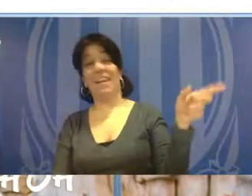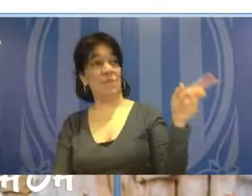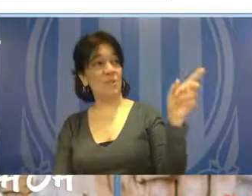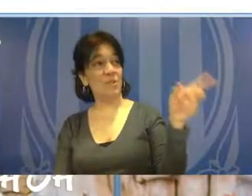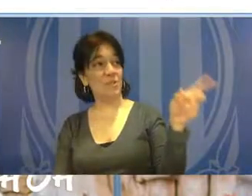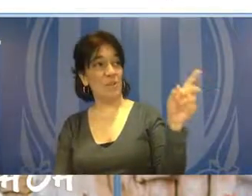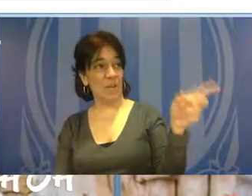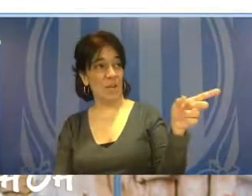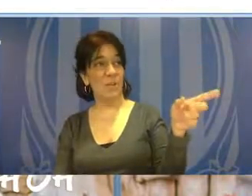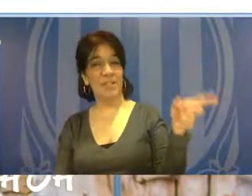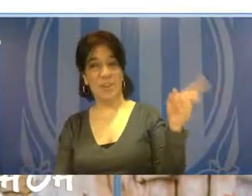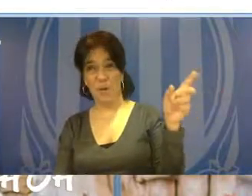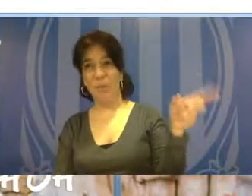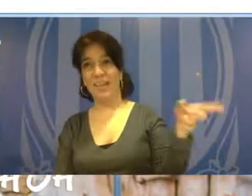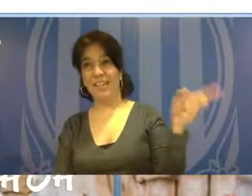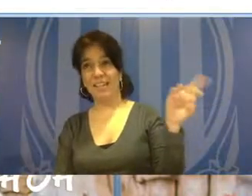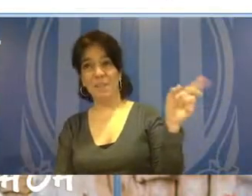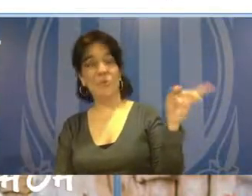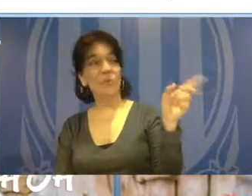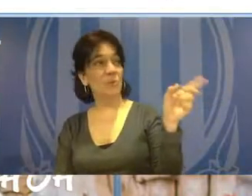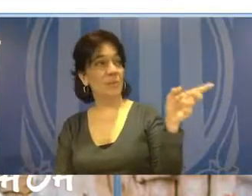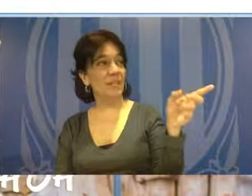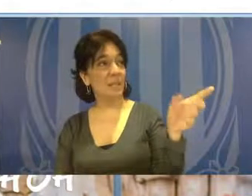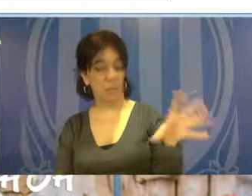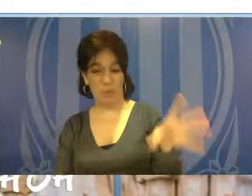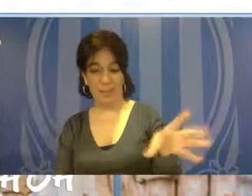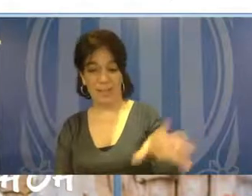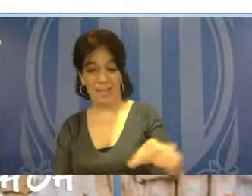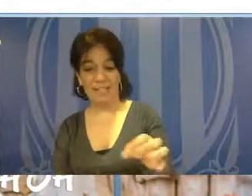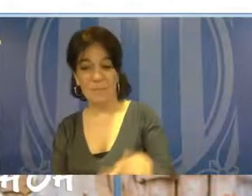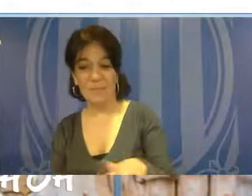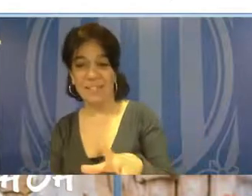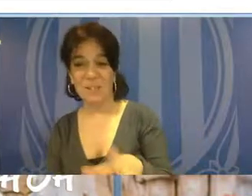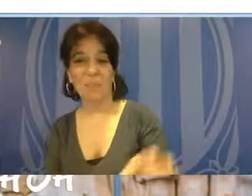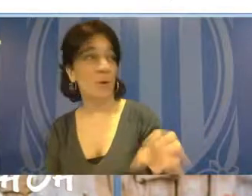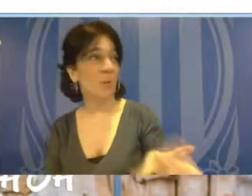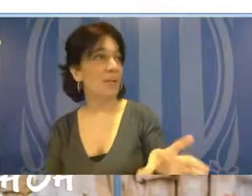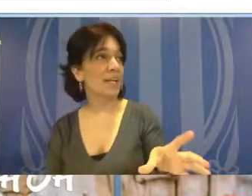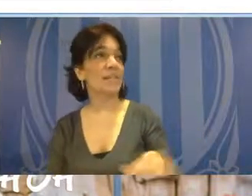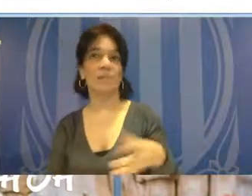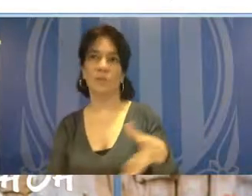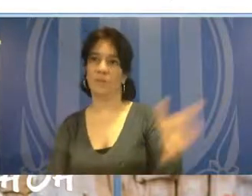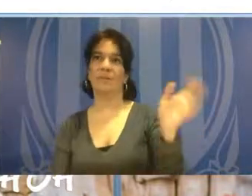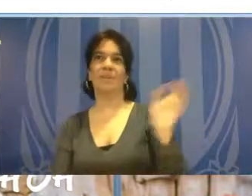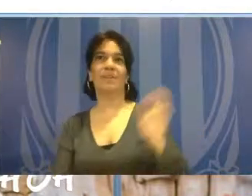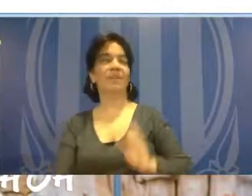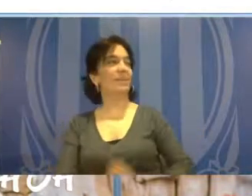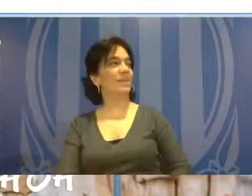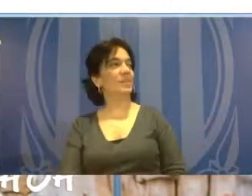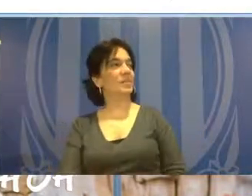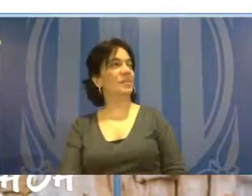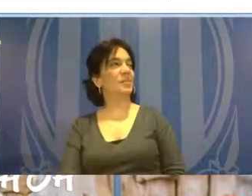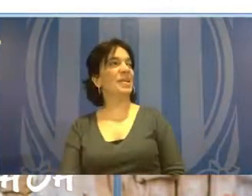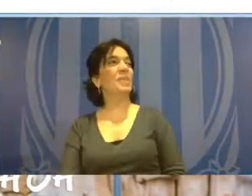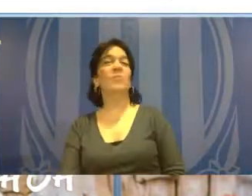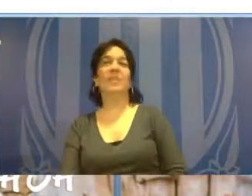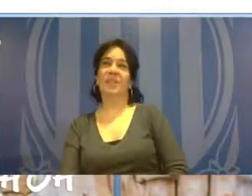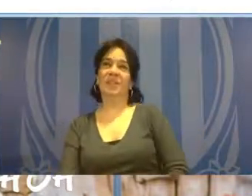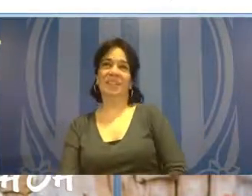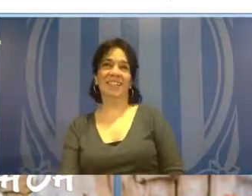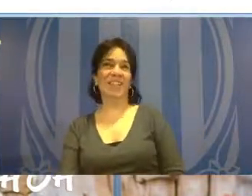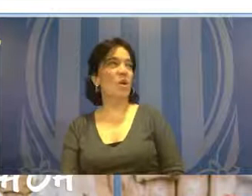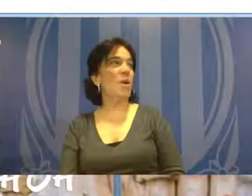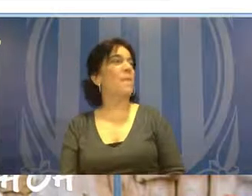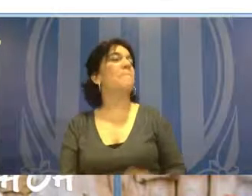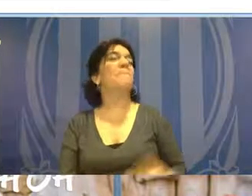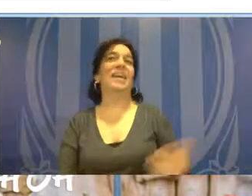de l'Aigua, no sé si s'ho creu, però els hem compartit també algun tuit que poseu de vegades imatges molt boniques, doncs... Sí, els embassaments són molt xulos, però bueno, les